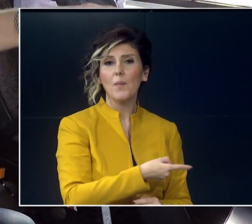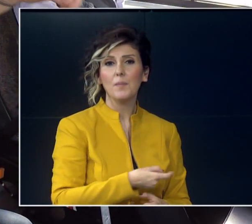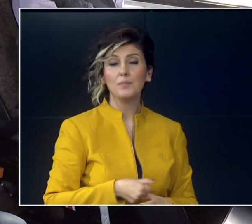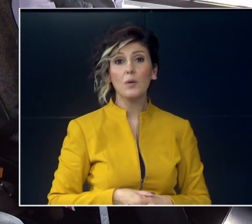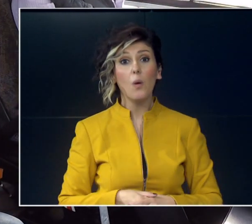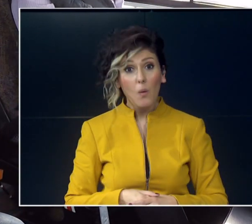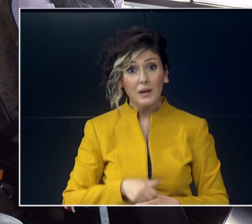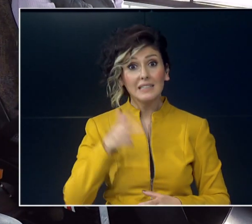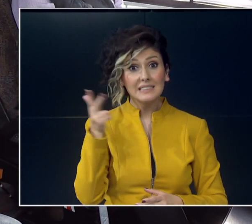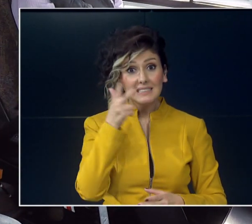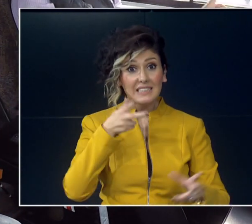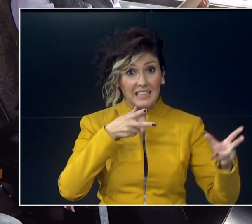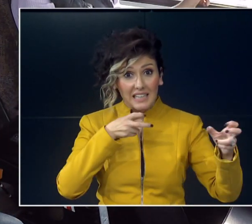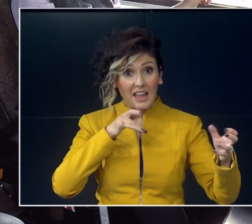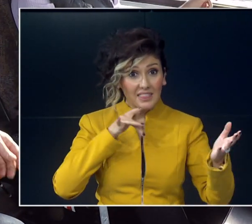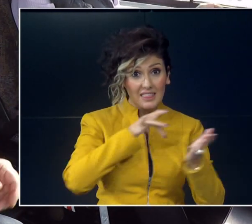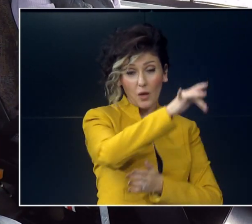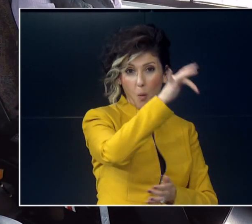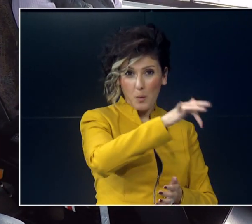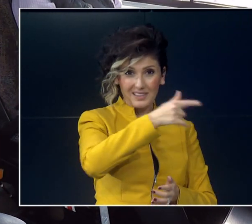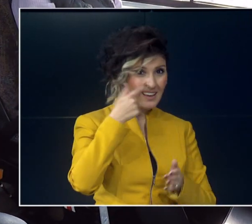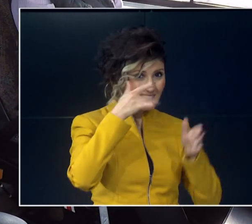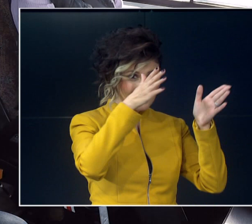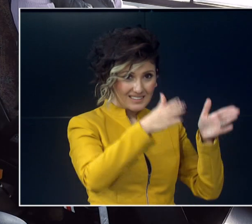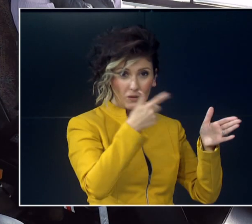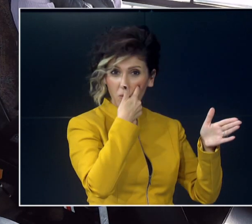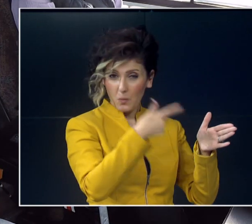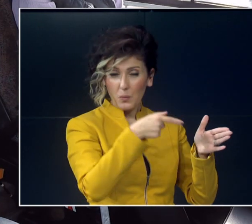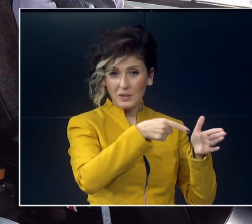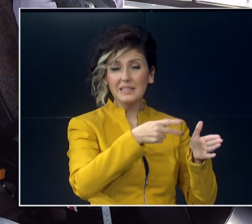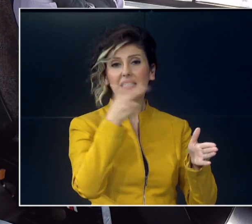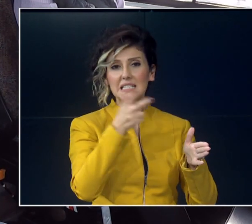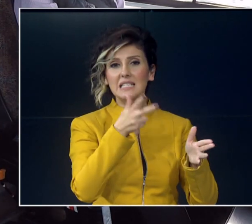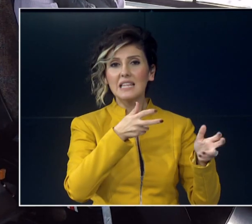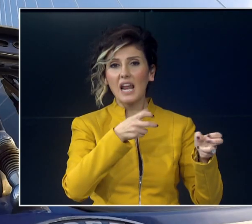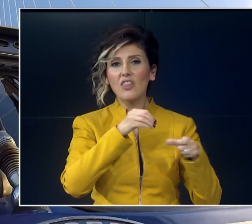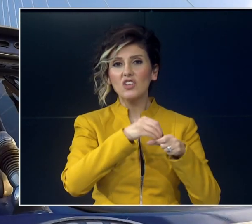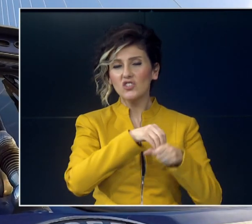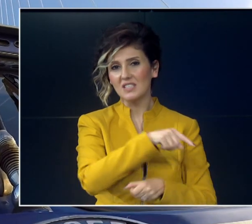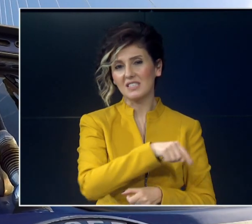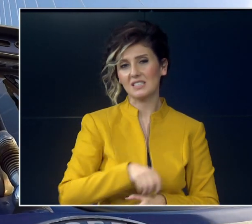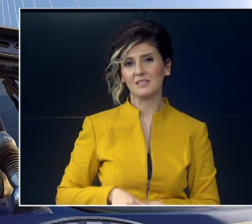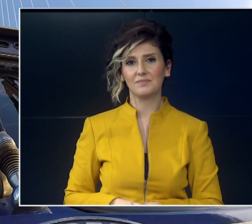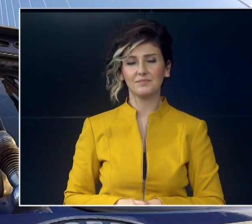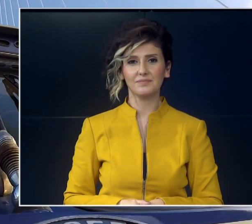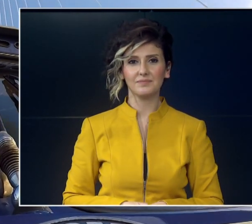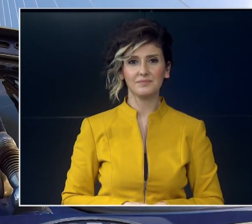Ha, bu hızlı tren için. Tabii tabii, şu orta şeritler hızlı tren için.